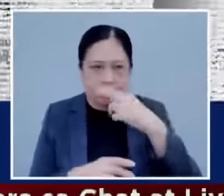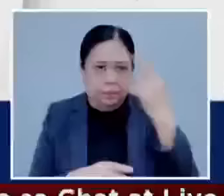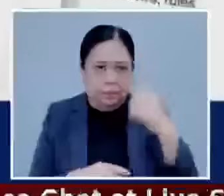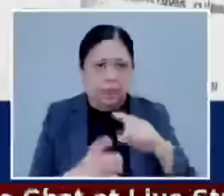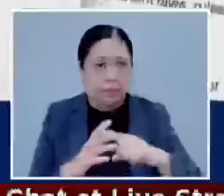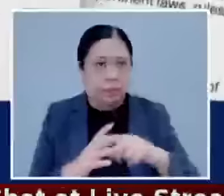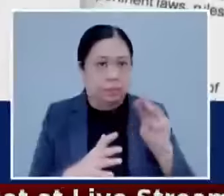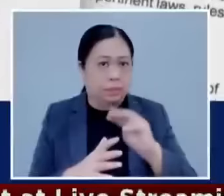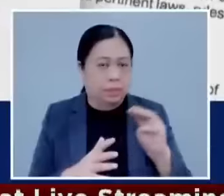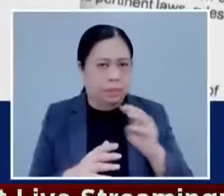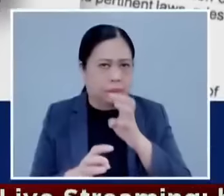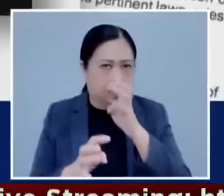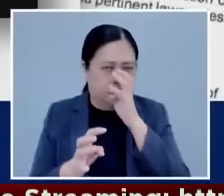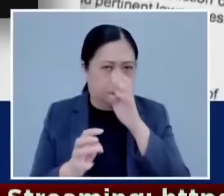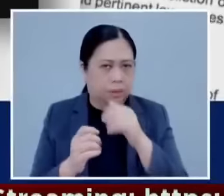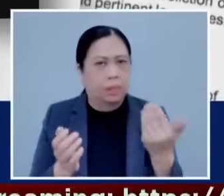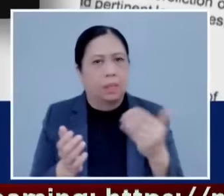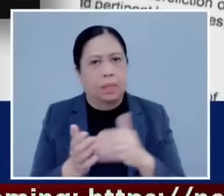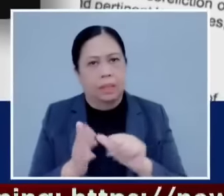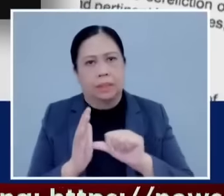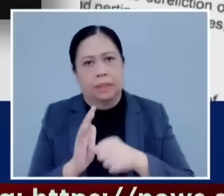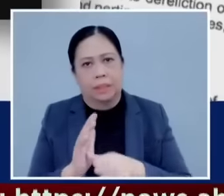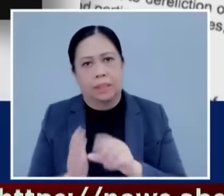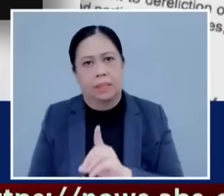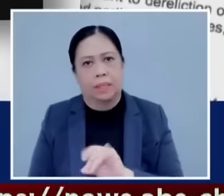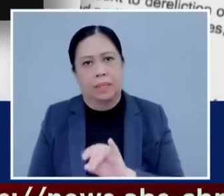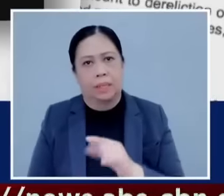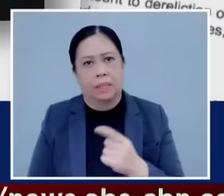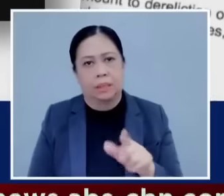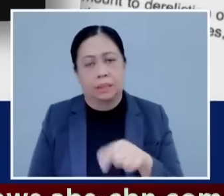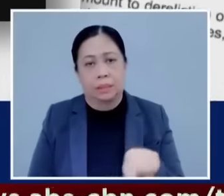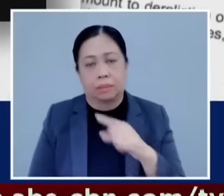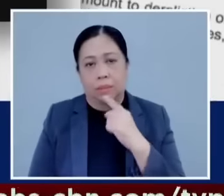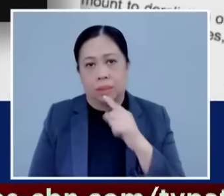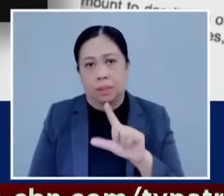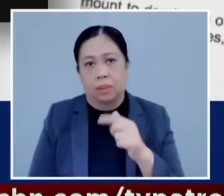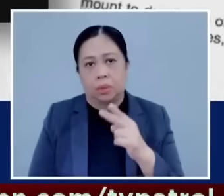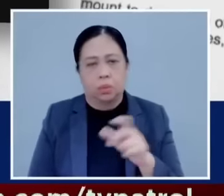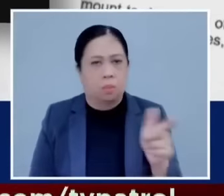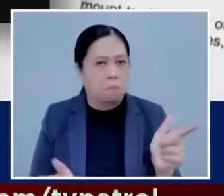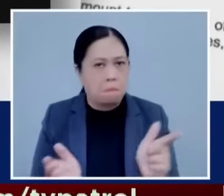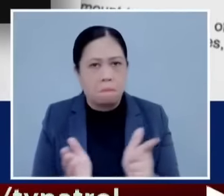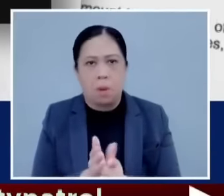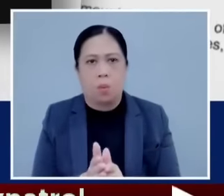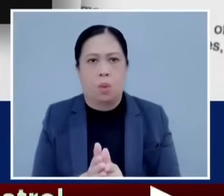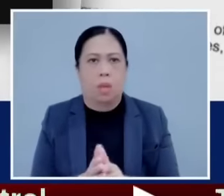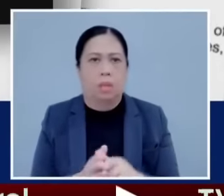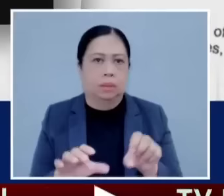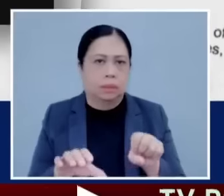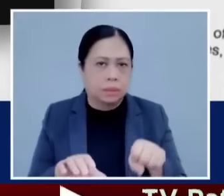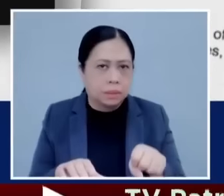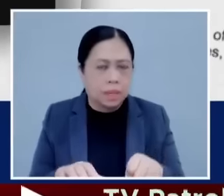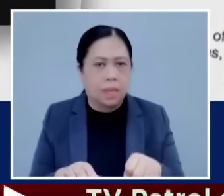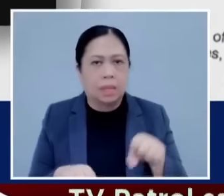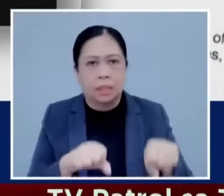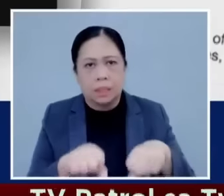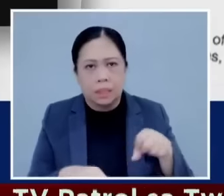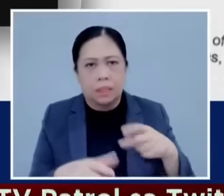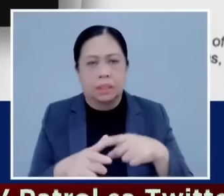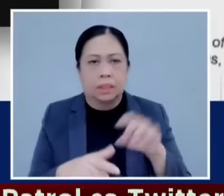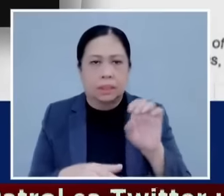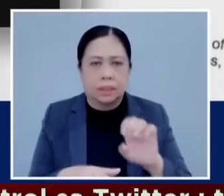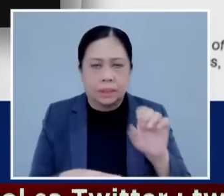kanila. Kasunod ng muling pagigiit ng DILG sa mga lokal na pamahalaan ng pagbabawal sa mga tricycle, pedikapat maging e-trike